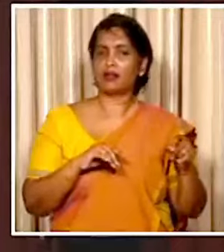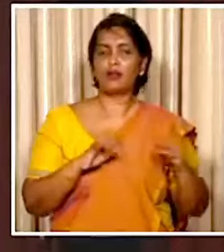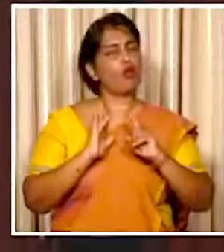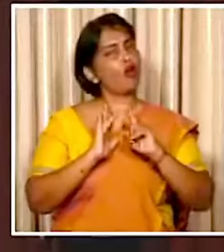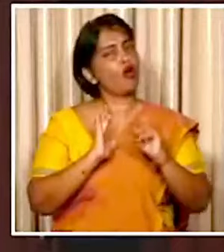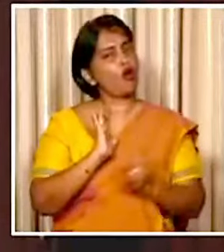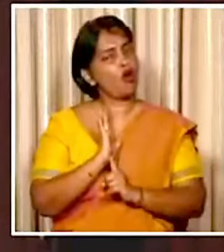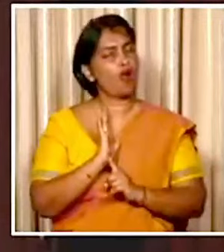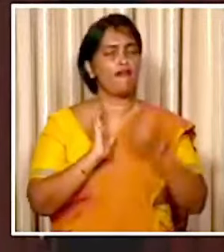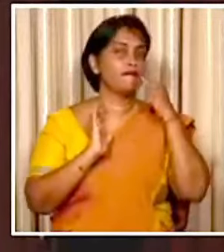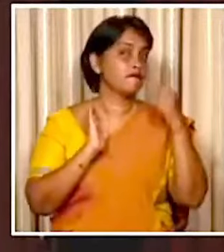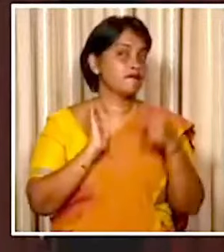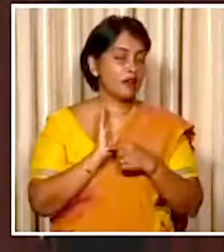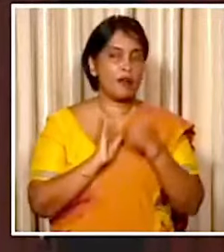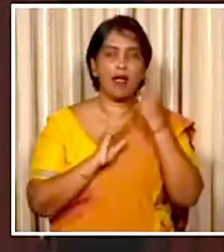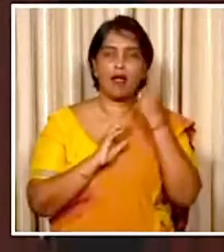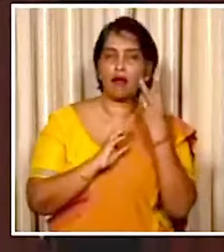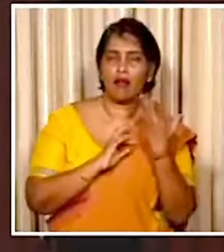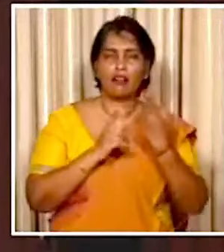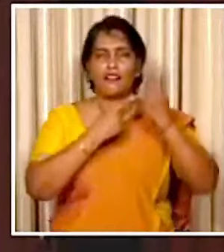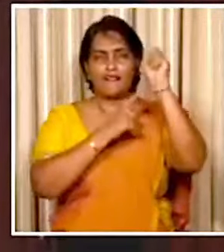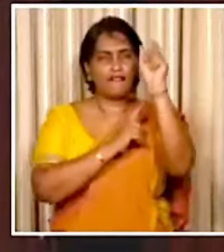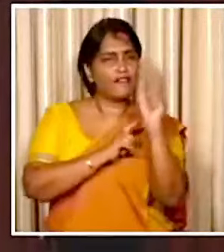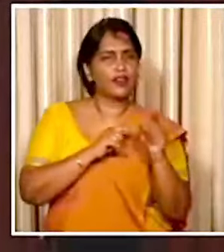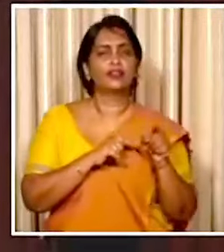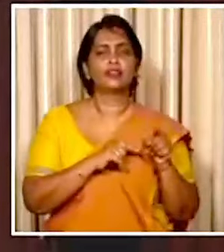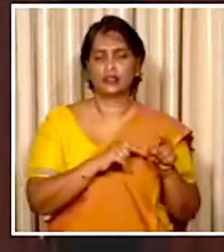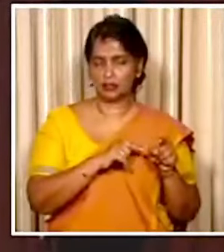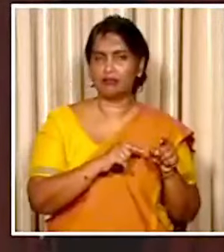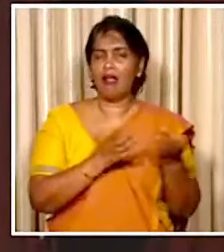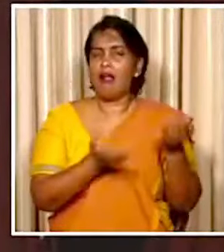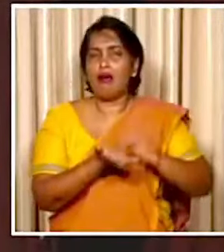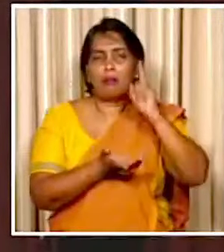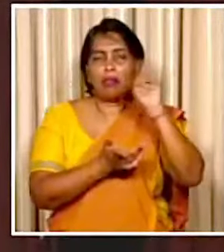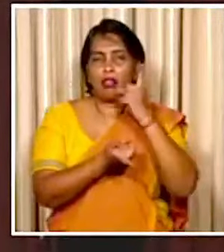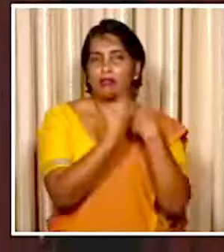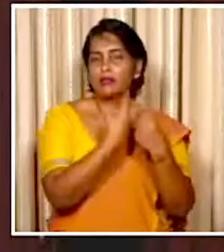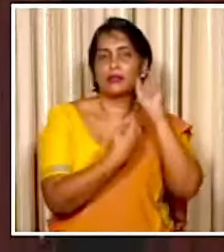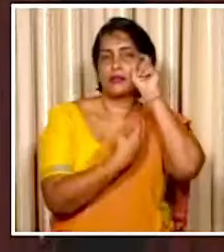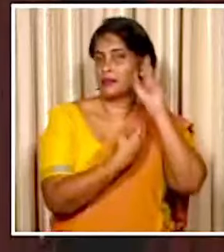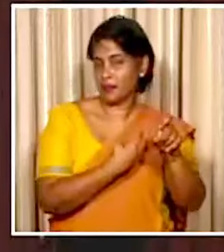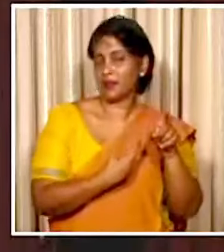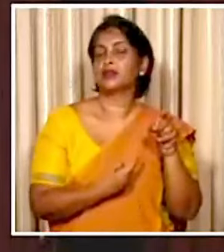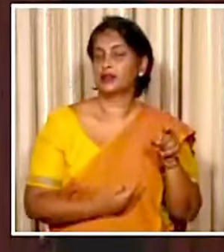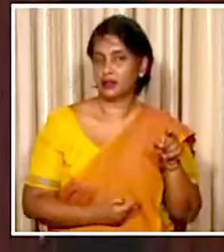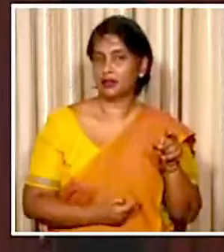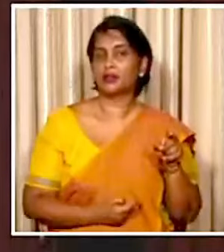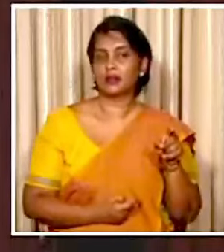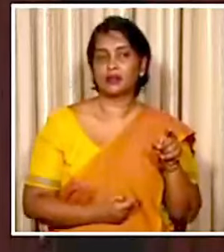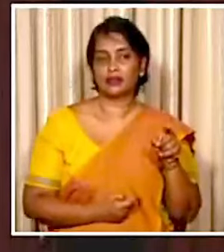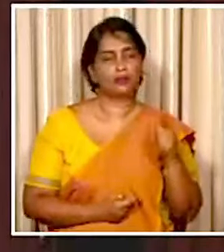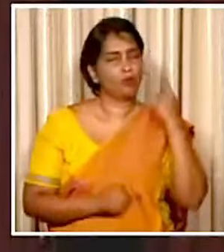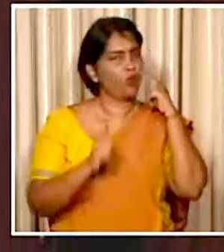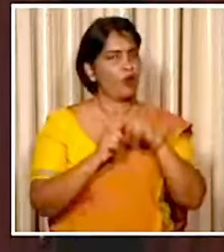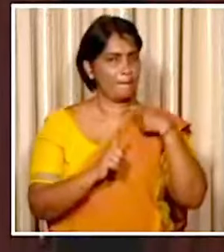සාමාන්‍ය පෙළ තමන්ගේ ගණිතය ඇතුළු මේ විෂයන්වල පුනරීක්ෂණය කරන්න, නැවත ප්‍රතිඵල සමීක්ෂණය කරන්න, ප්‍රතිඵල